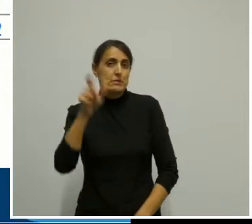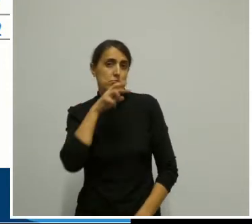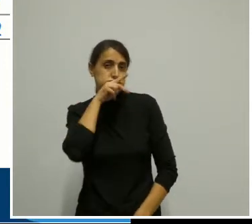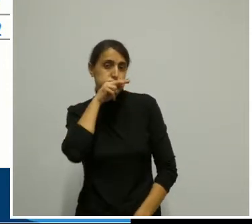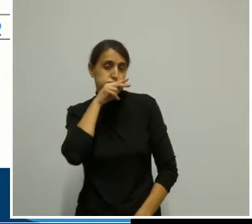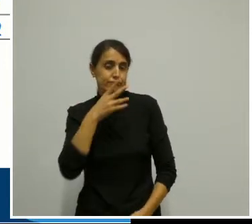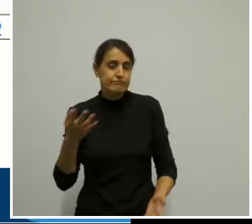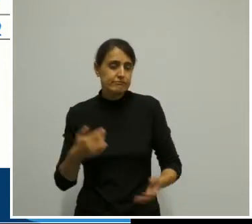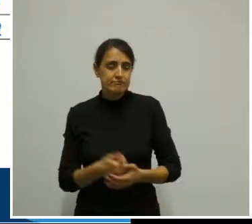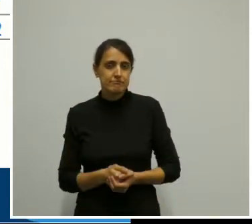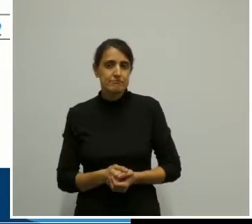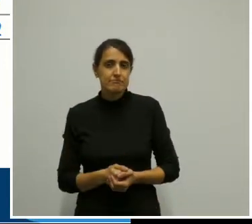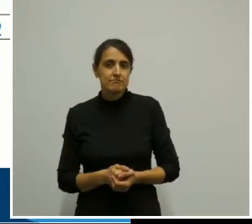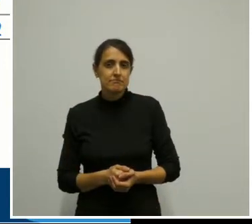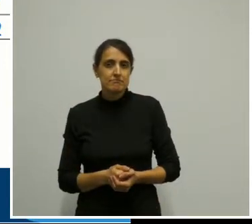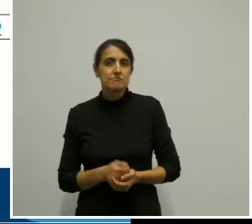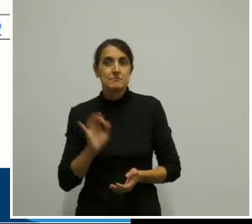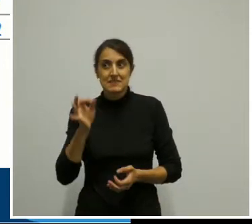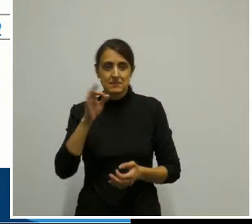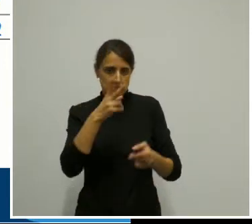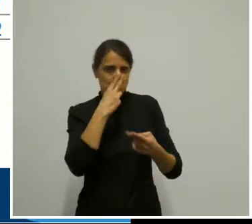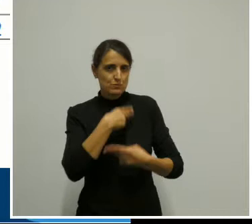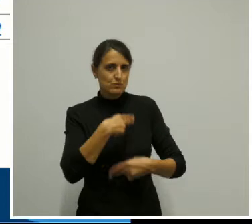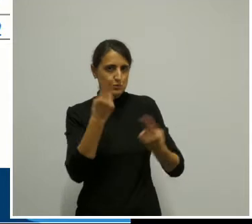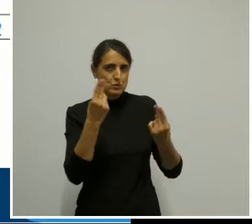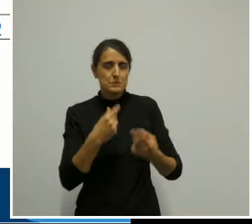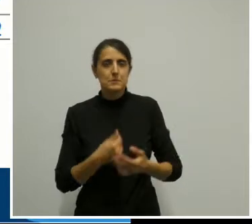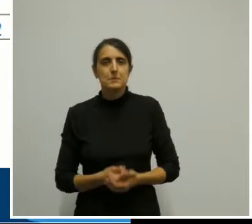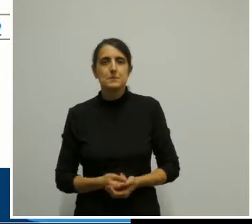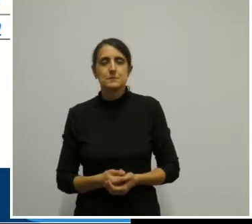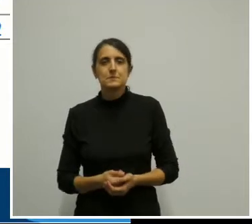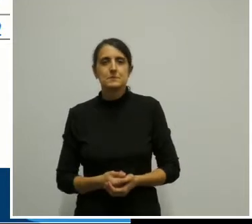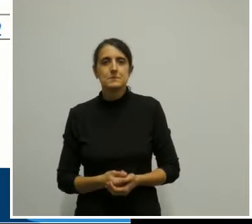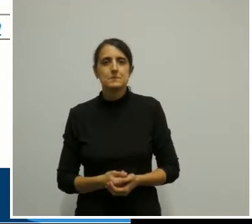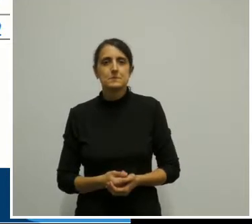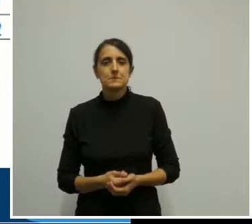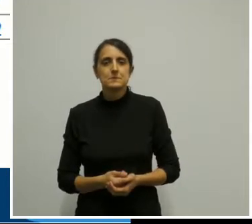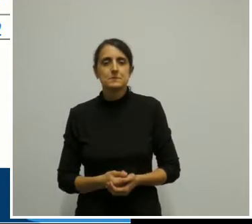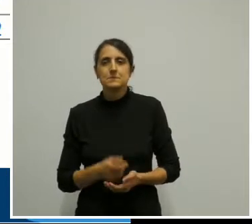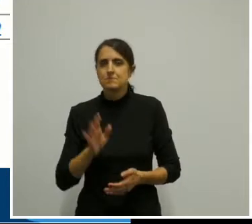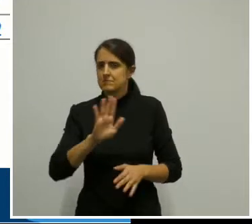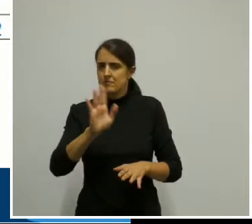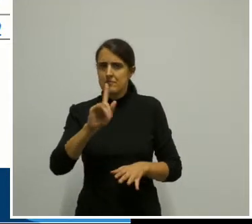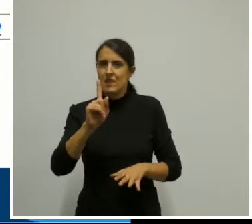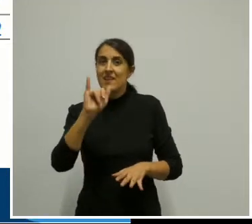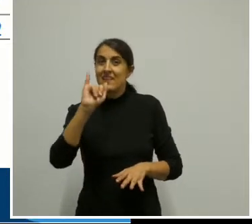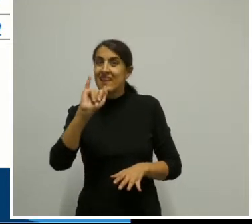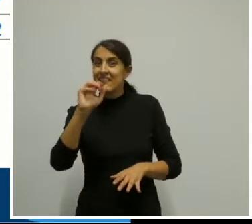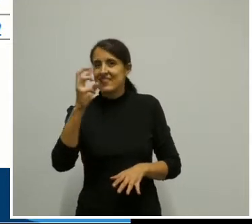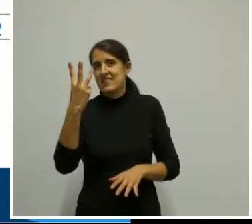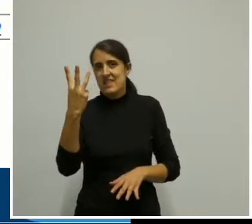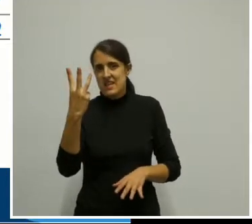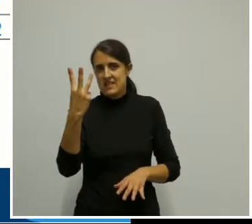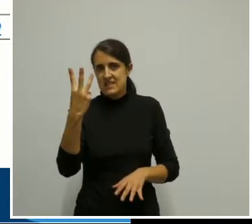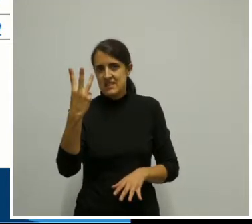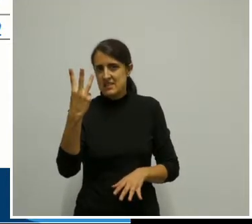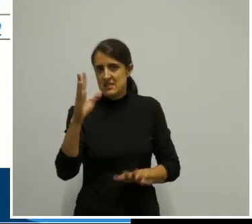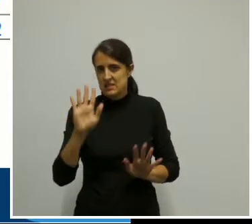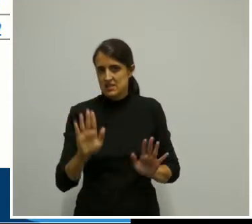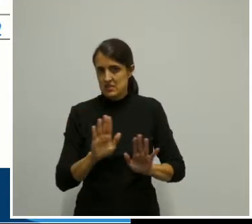Sí, a la pública. No, no, no, això és I3, I3.